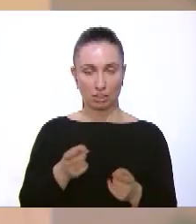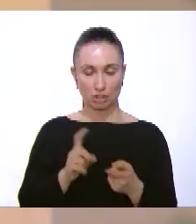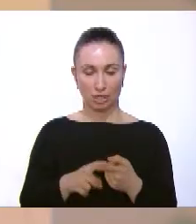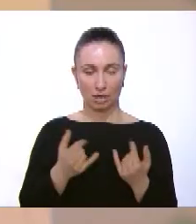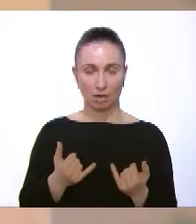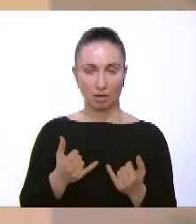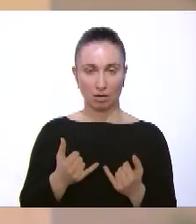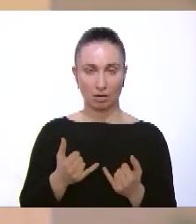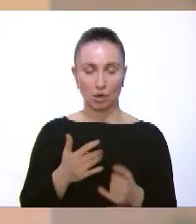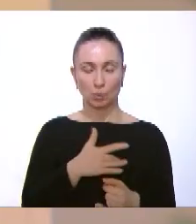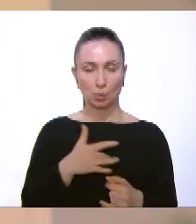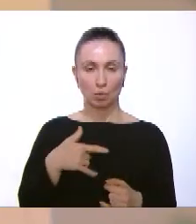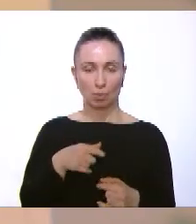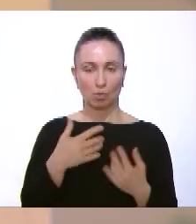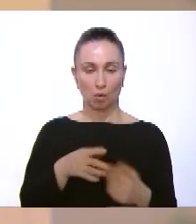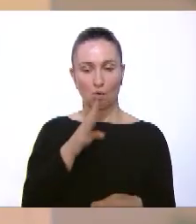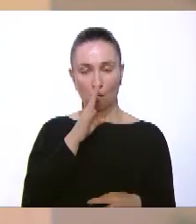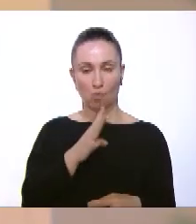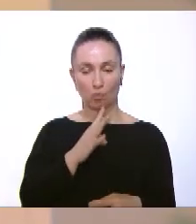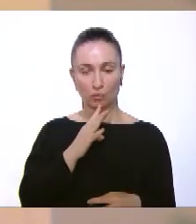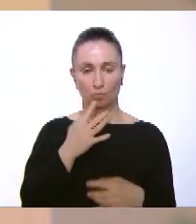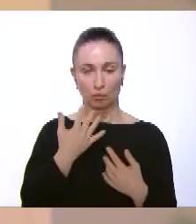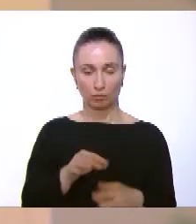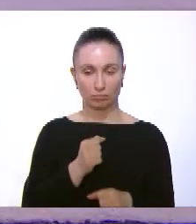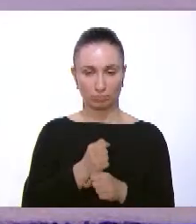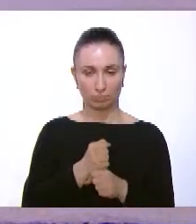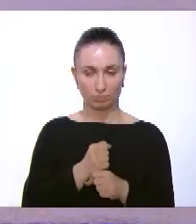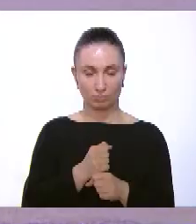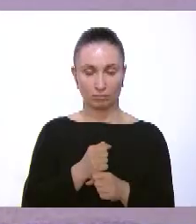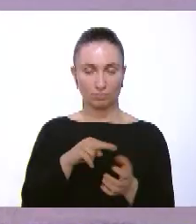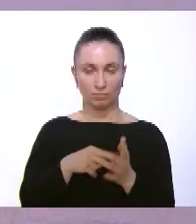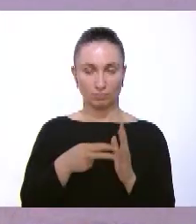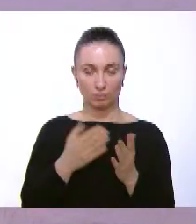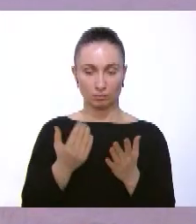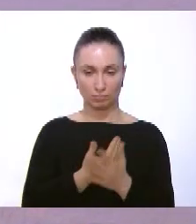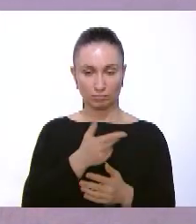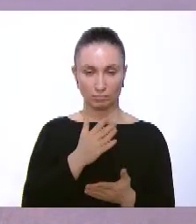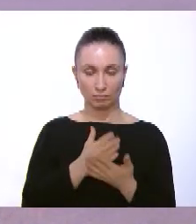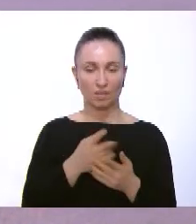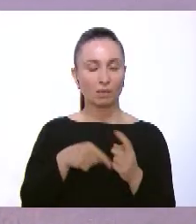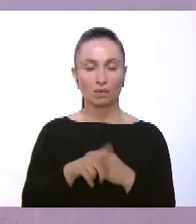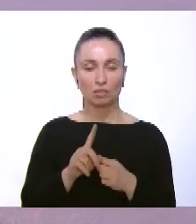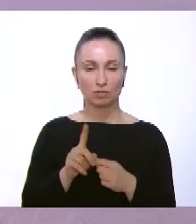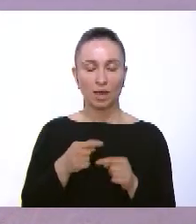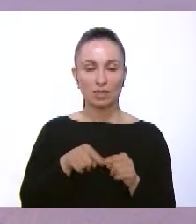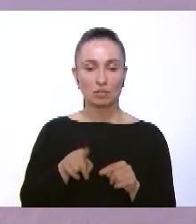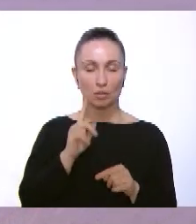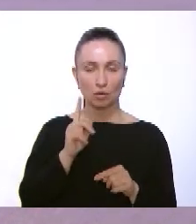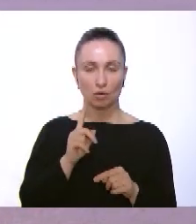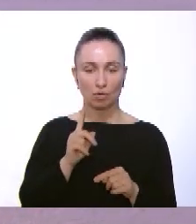შეეხება სენსიტიურ ტუბერკულოზს, აქ კი 4-თვიანი რეჟიმები უკვე დავამკვიდრეთ ახალ გაიდლაინებში წაისახა. ეს რას ნიშნავს? ეს